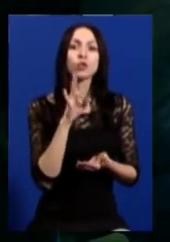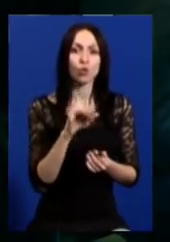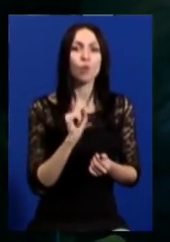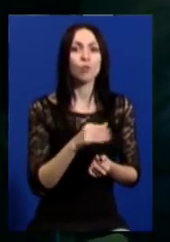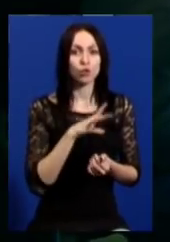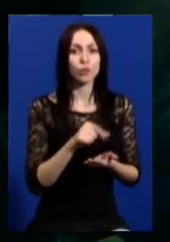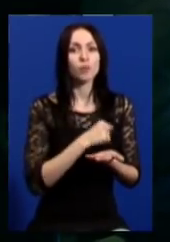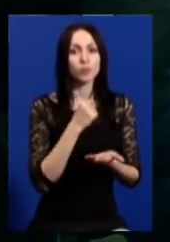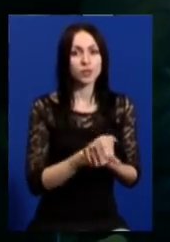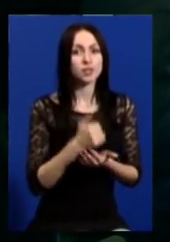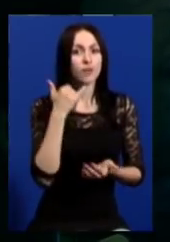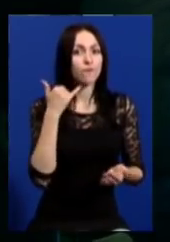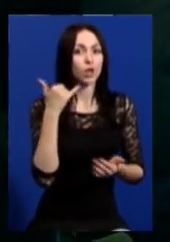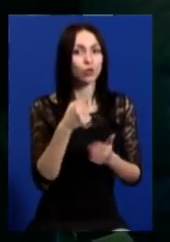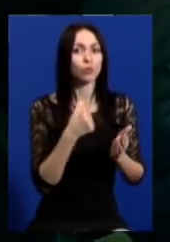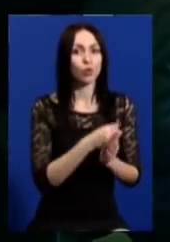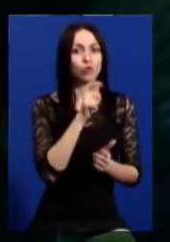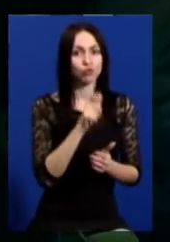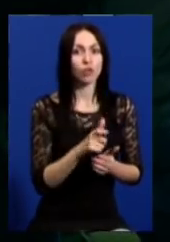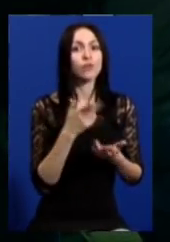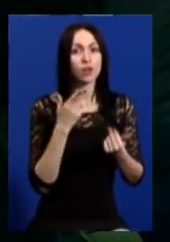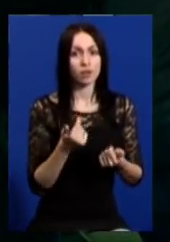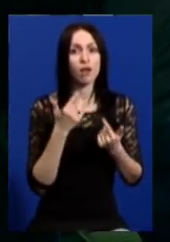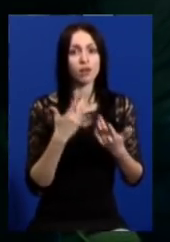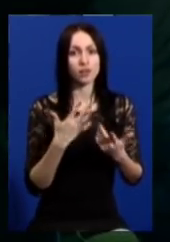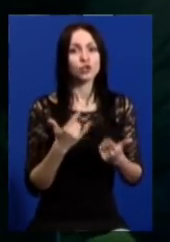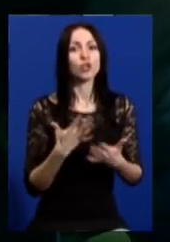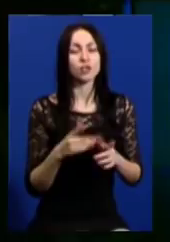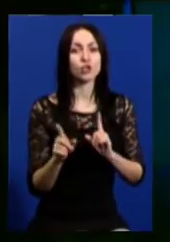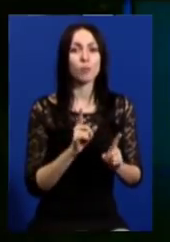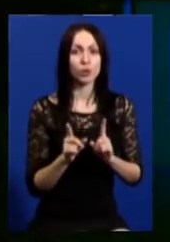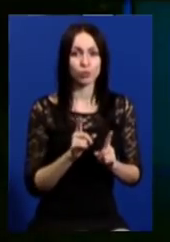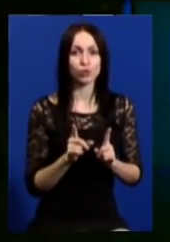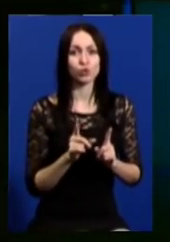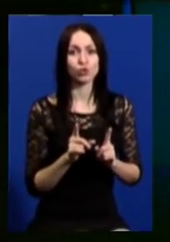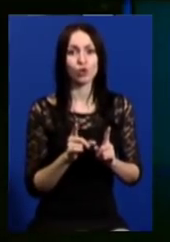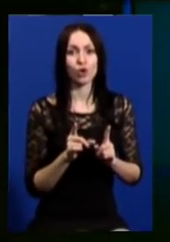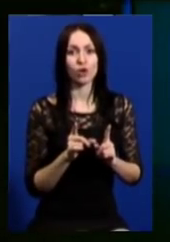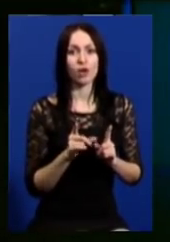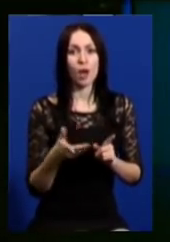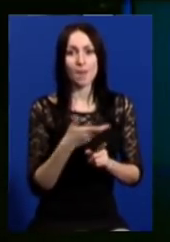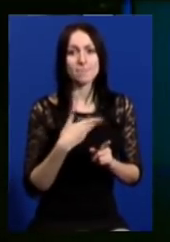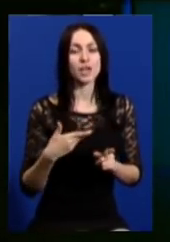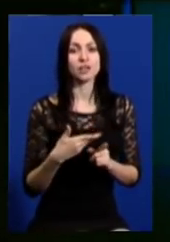вона підтверджена дзвінком до людини, щоб родич чи наречена підтвердили. Тому що ми